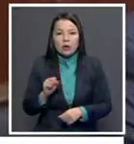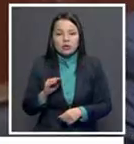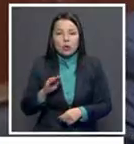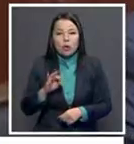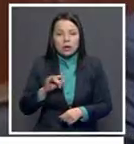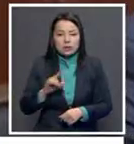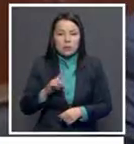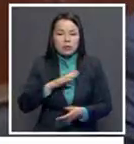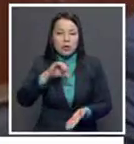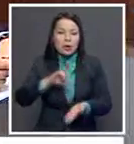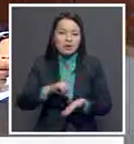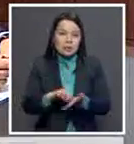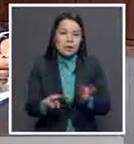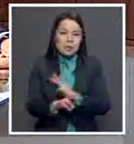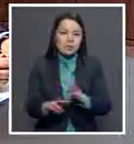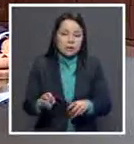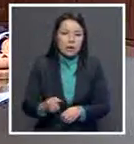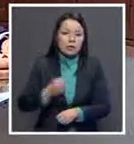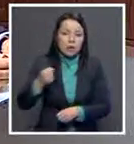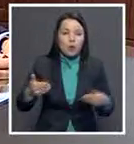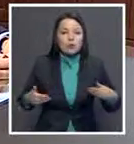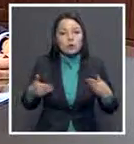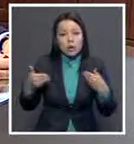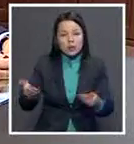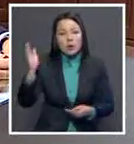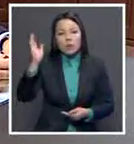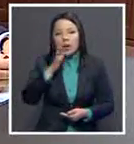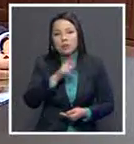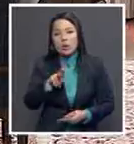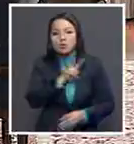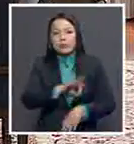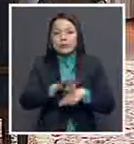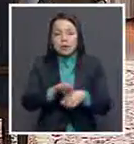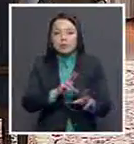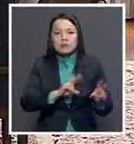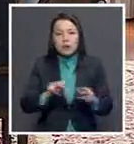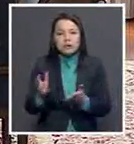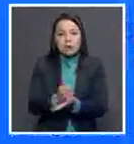Дархан Кәлетаевты министр қызметіне тағайындалуымен құттықтап, алдағы жұмысына табыс тіледі.